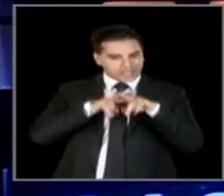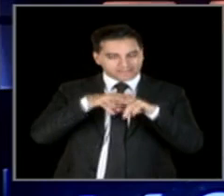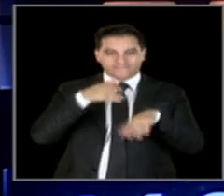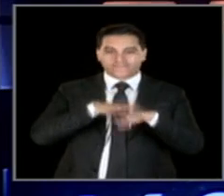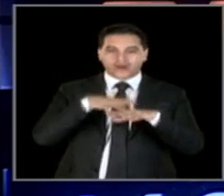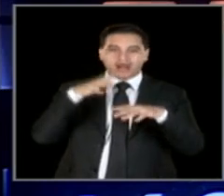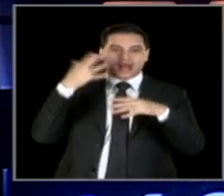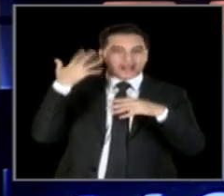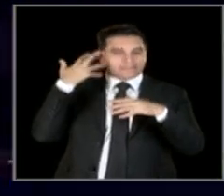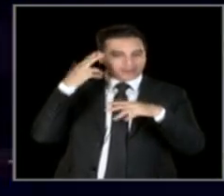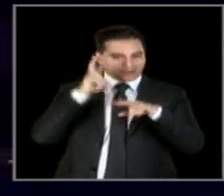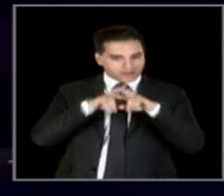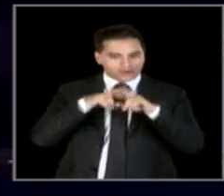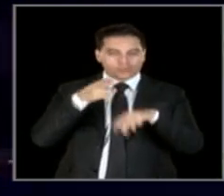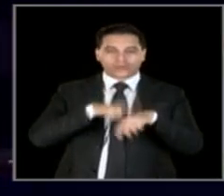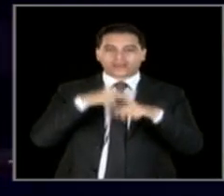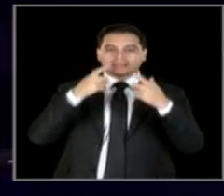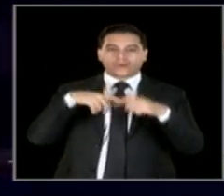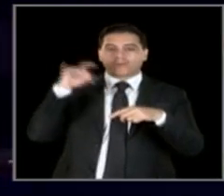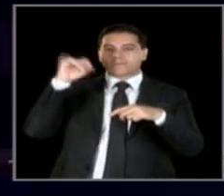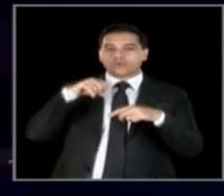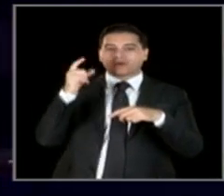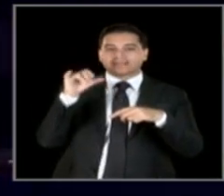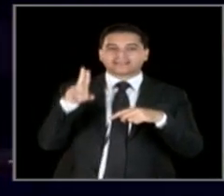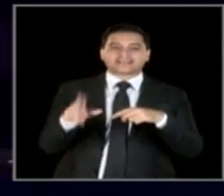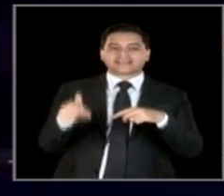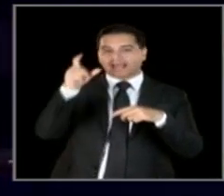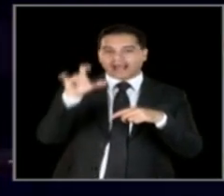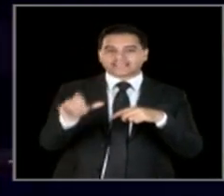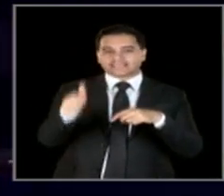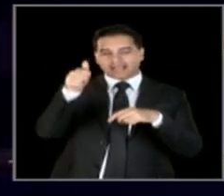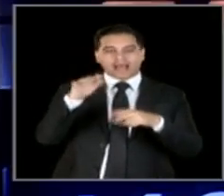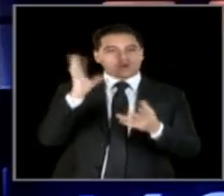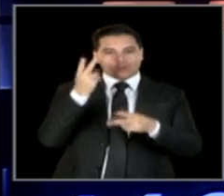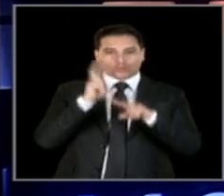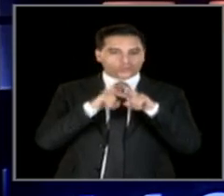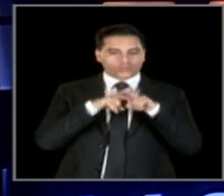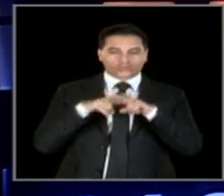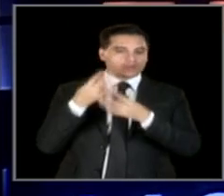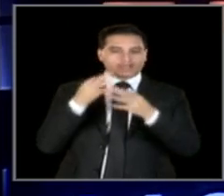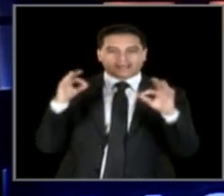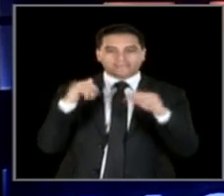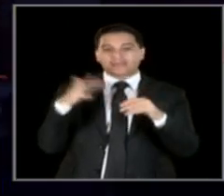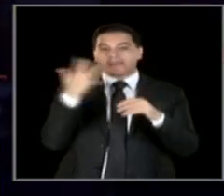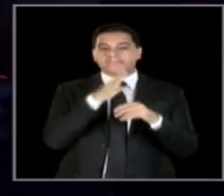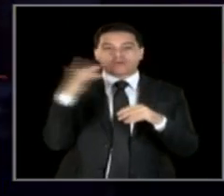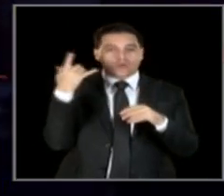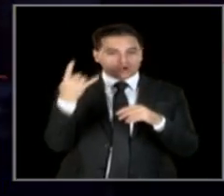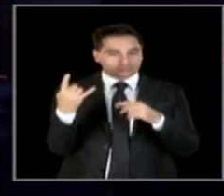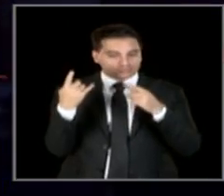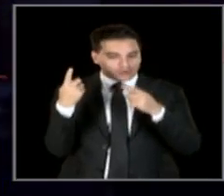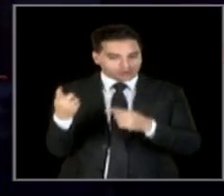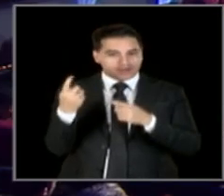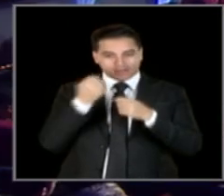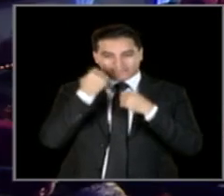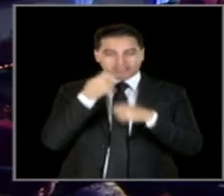وليبيا وموريتانيا الخمسة على علمهم نجوم. نتيجة تغيرت 110 مغاية